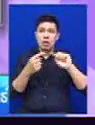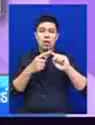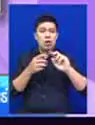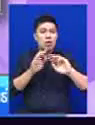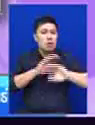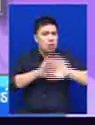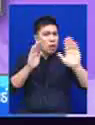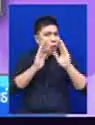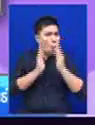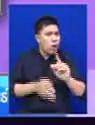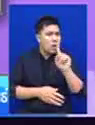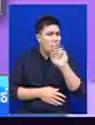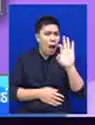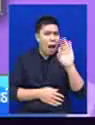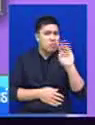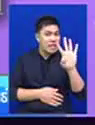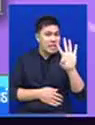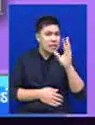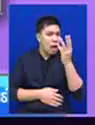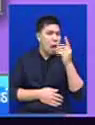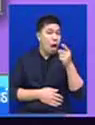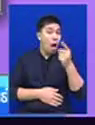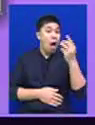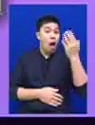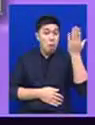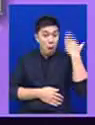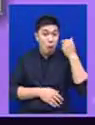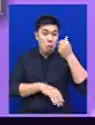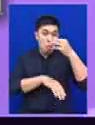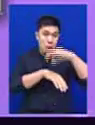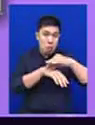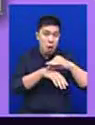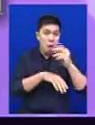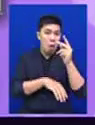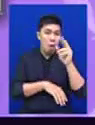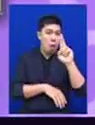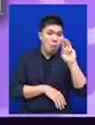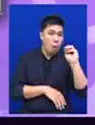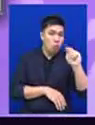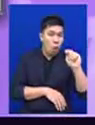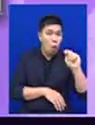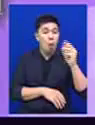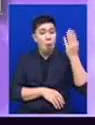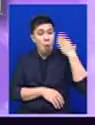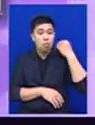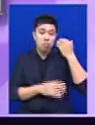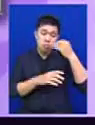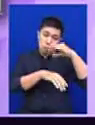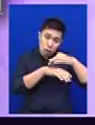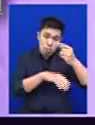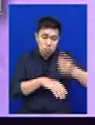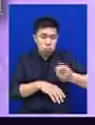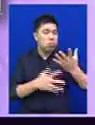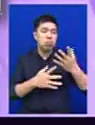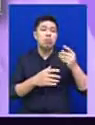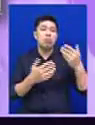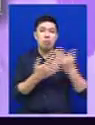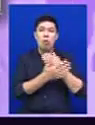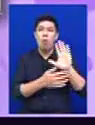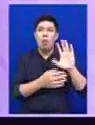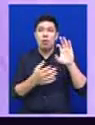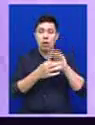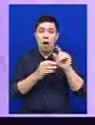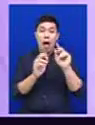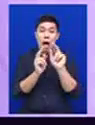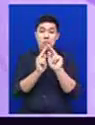รับ194คนที่อาจเป็นหรือเคยเป็นรัฐมนตรีมาก่อนส่วนอีก50คนนั้นกรท.ได้กำหนดให้คณะกรรมการ